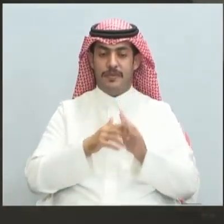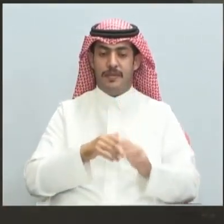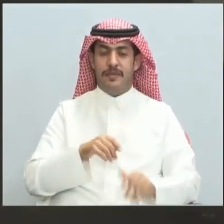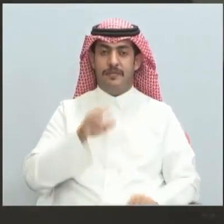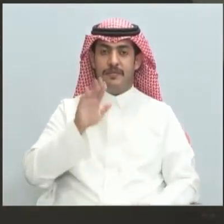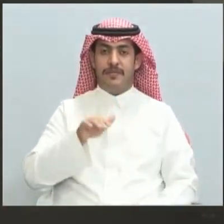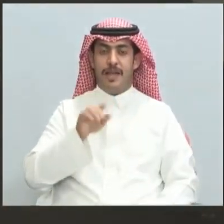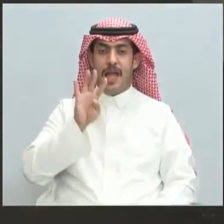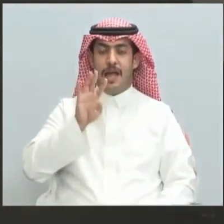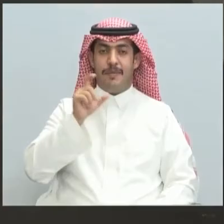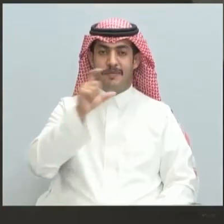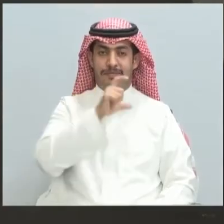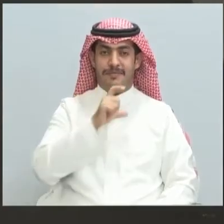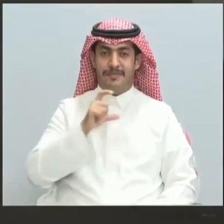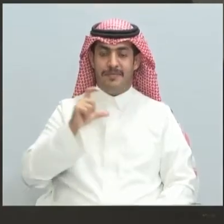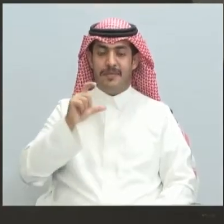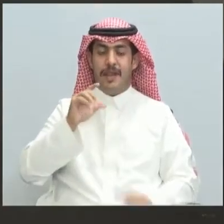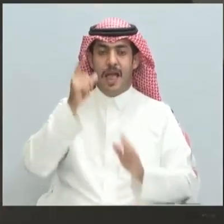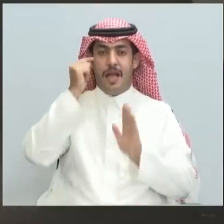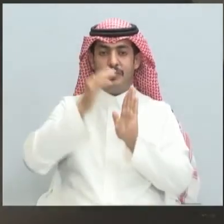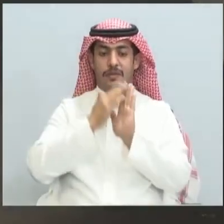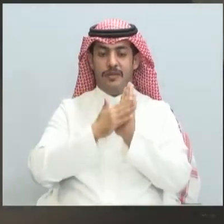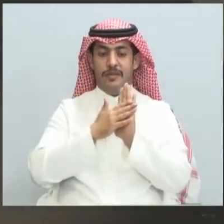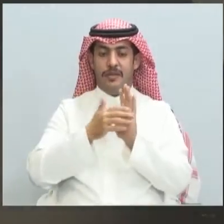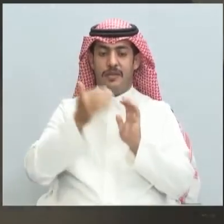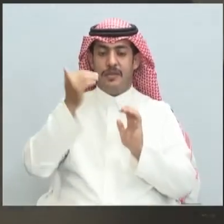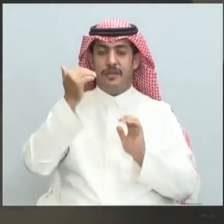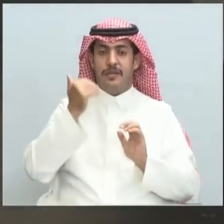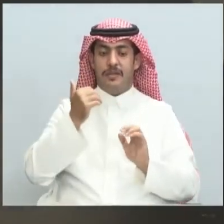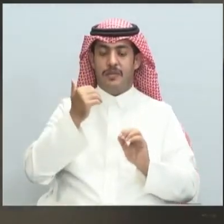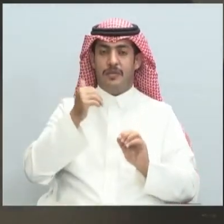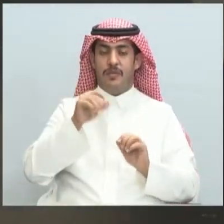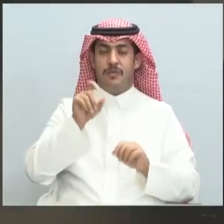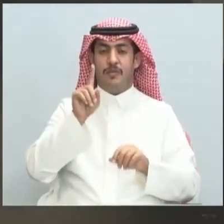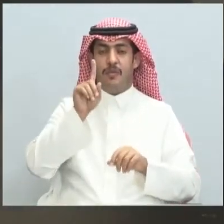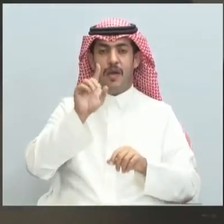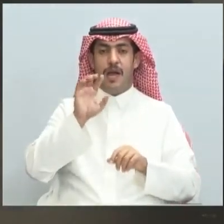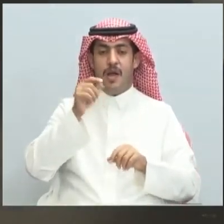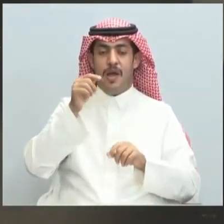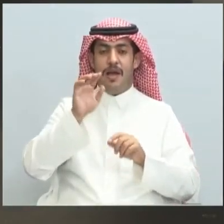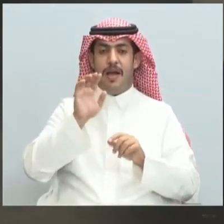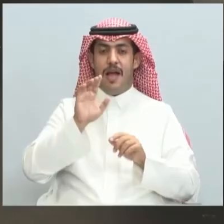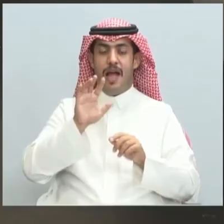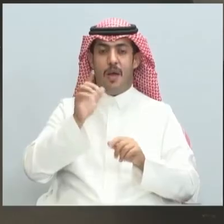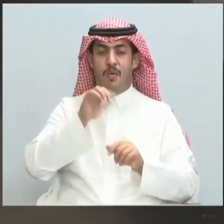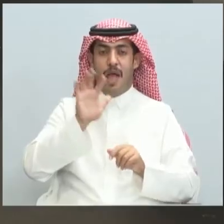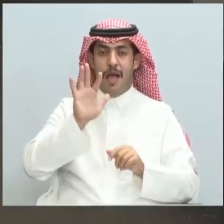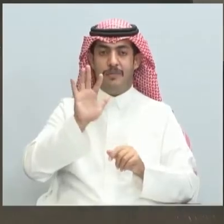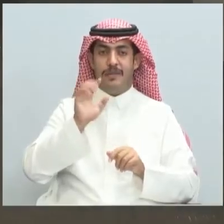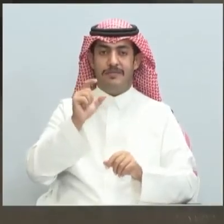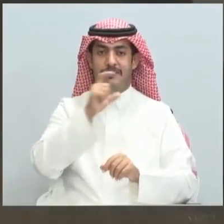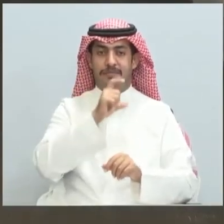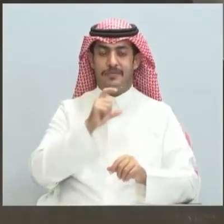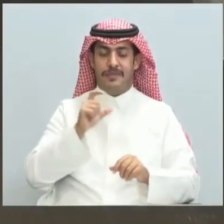لدينا هنا اربعه ارباع مضلله وهنا ربع خامس اذن خمسه ارباع لدينا هنا